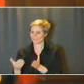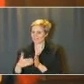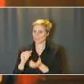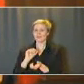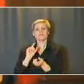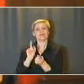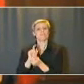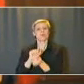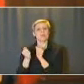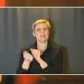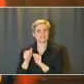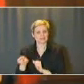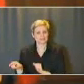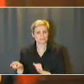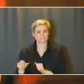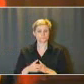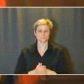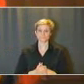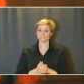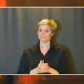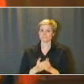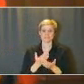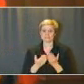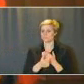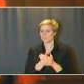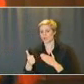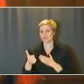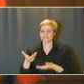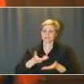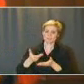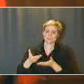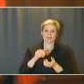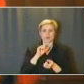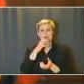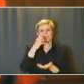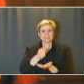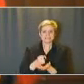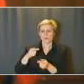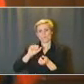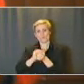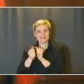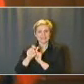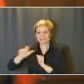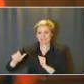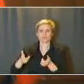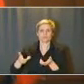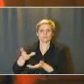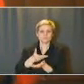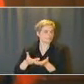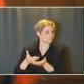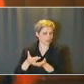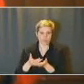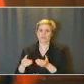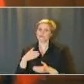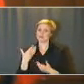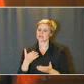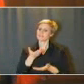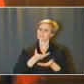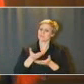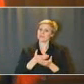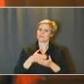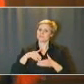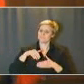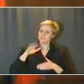Det här är inte bara ett samarbete mellan partier och politiker utan detta är ett samarbete som har mycket mycket